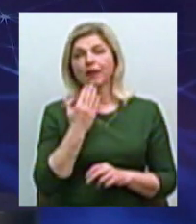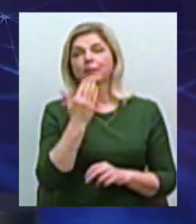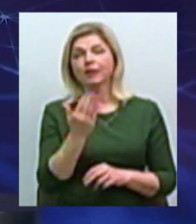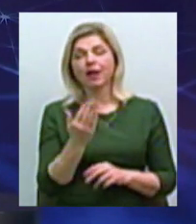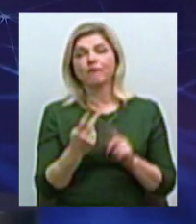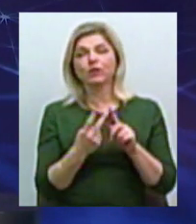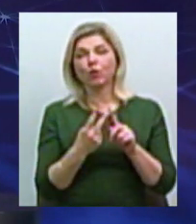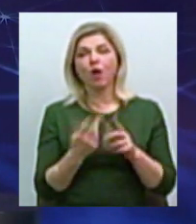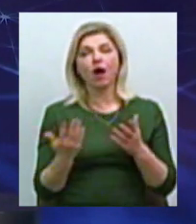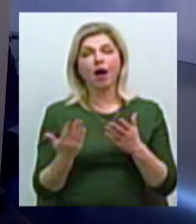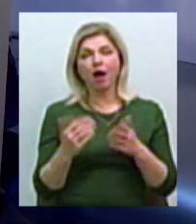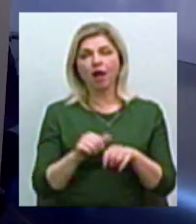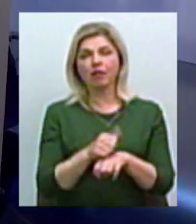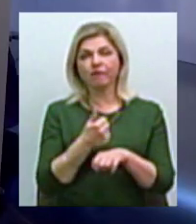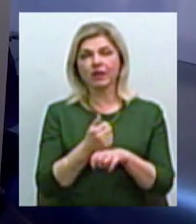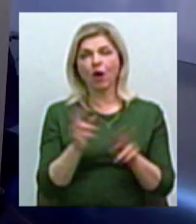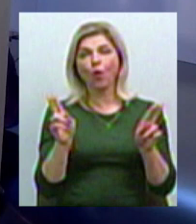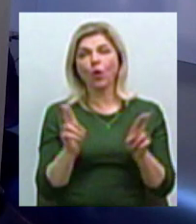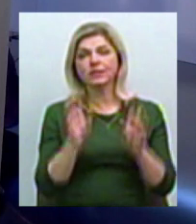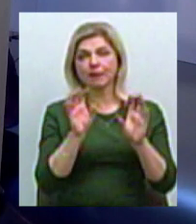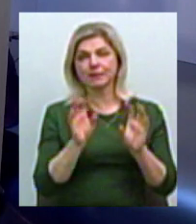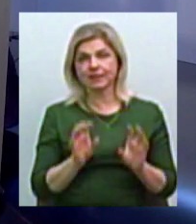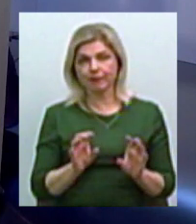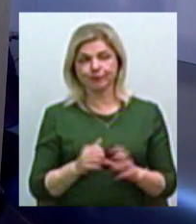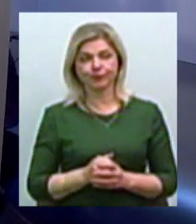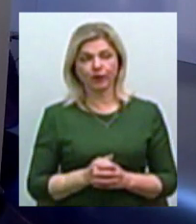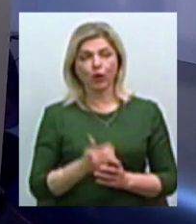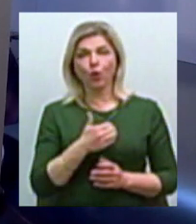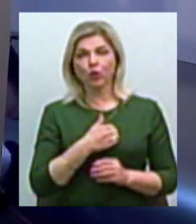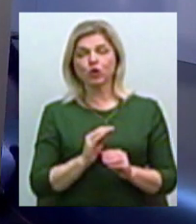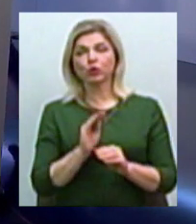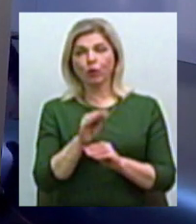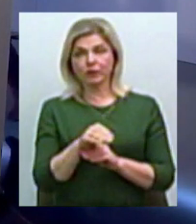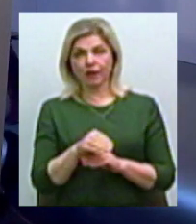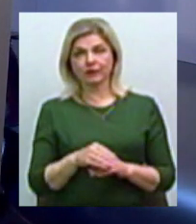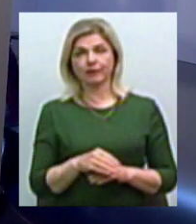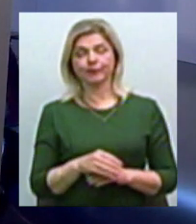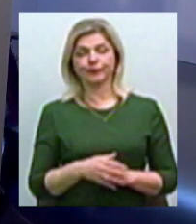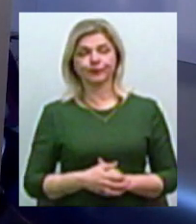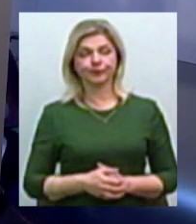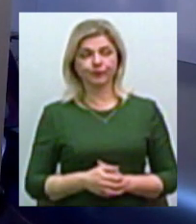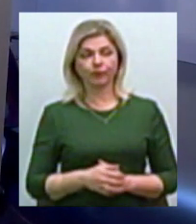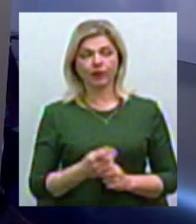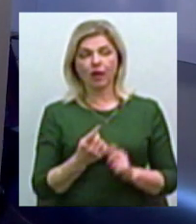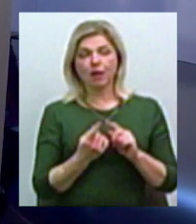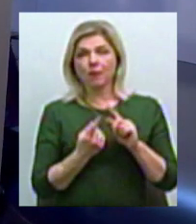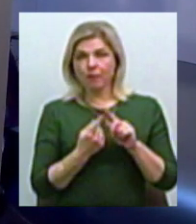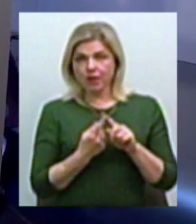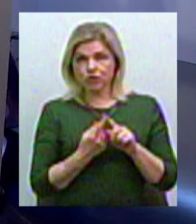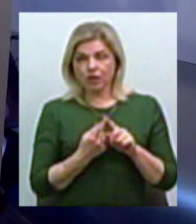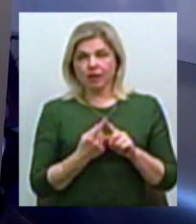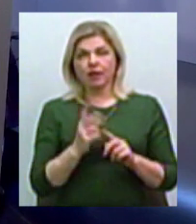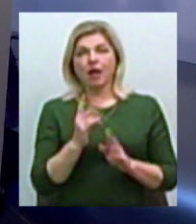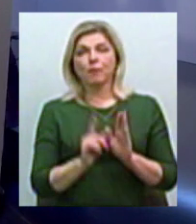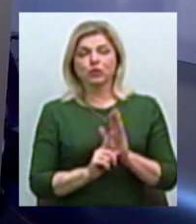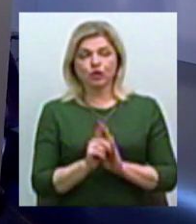цього медіапростору? Я, до речі, хотіла додати трохи до слів Віктора, що, по-перше, на